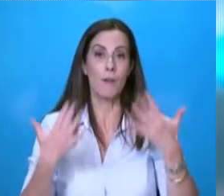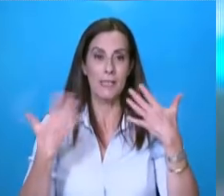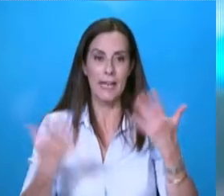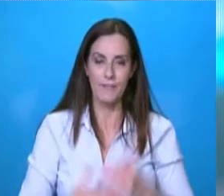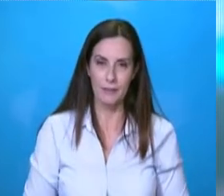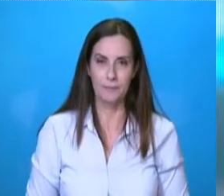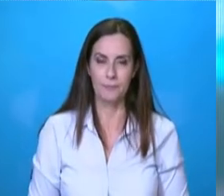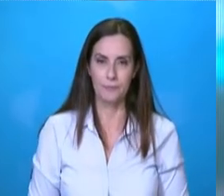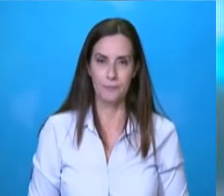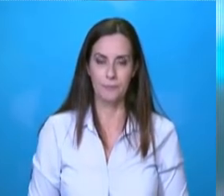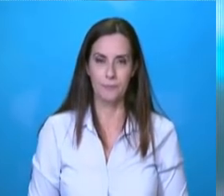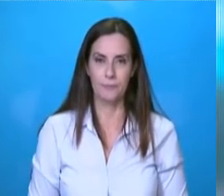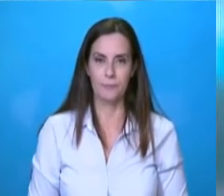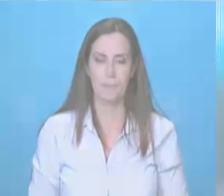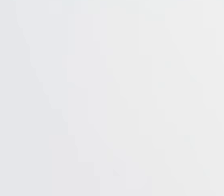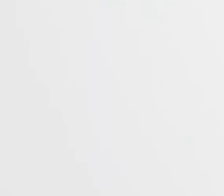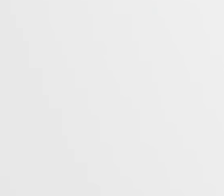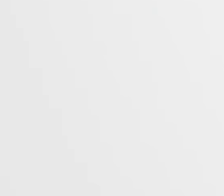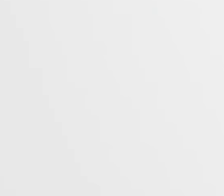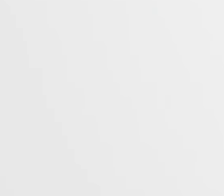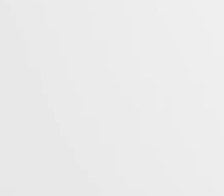עם שרון וקסלר אחרי החסות.